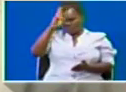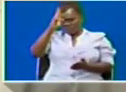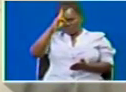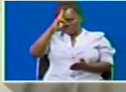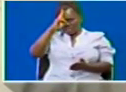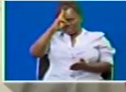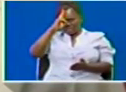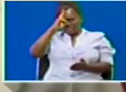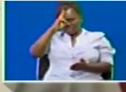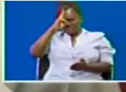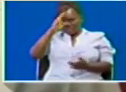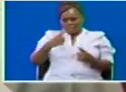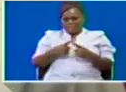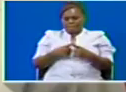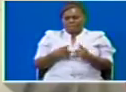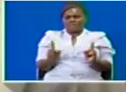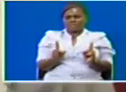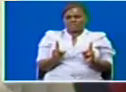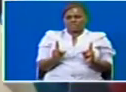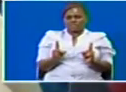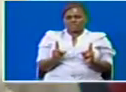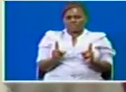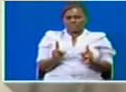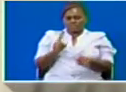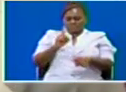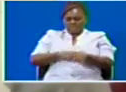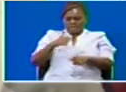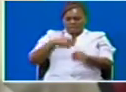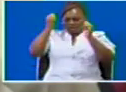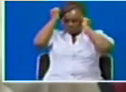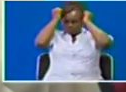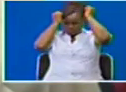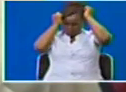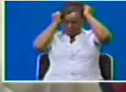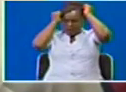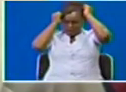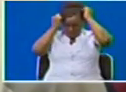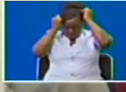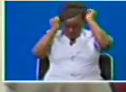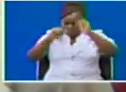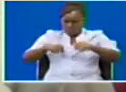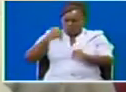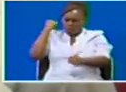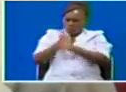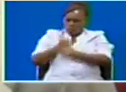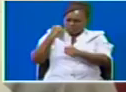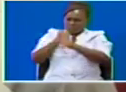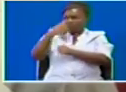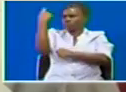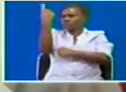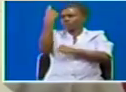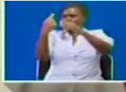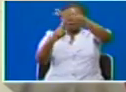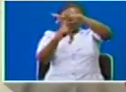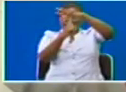nayo. Lakini kwa kuweka jeshi, jeshi wako na uwezo ya kufanya operation wakiwa yawani, na wako na